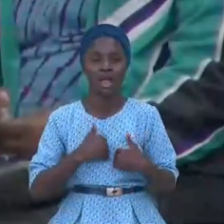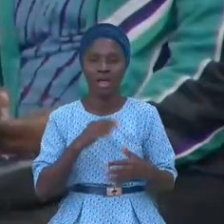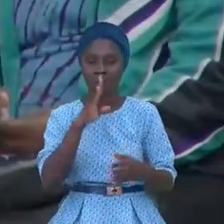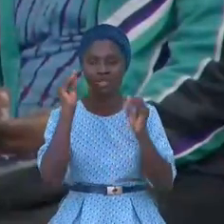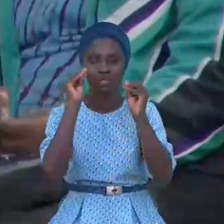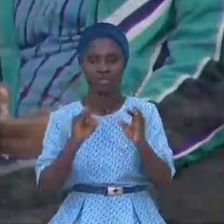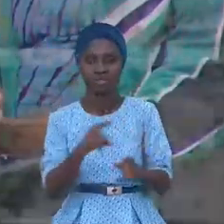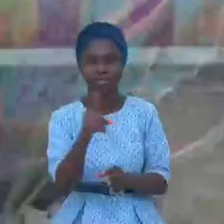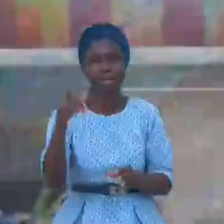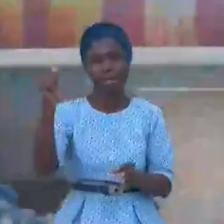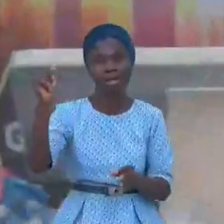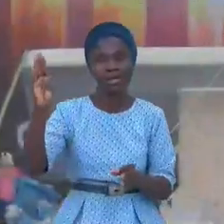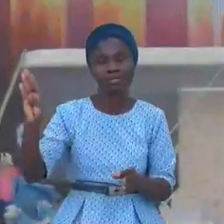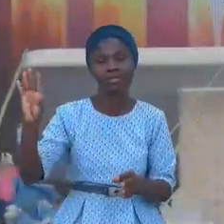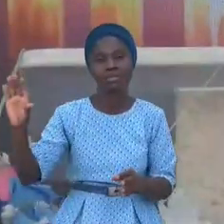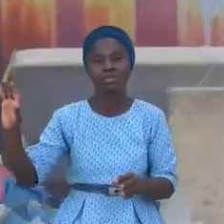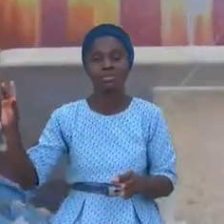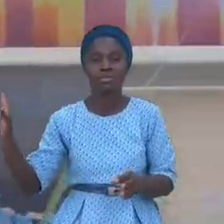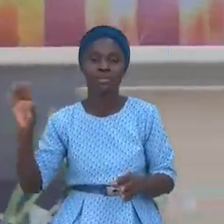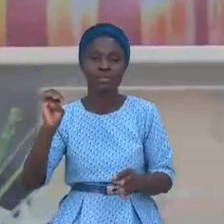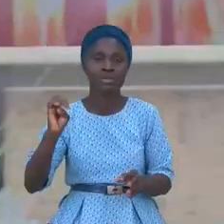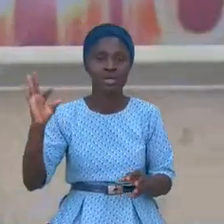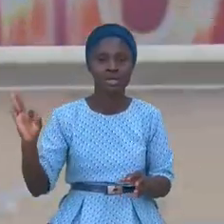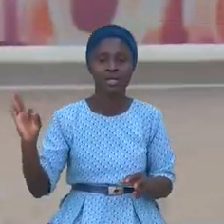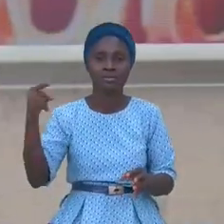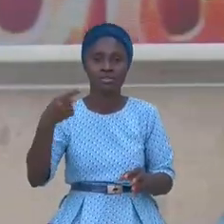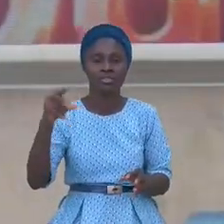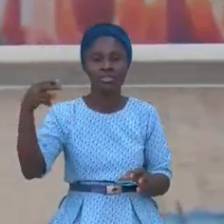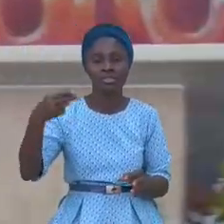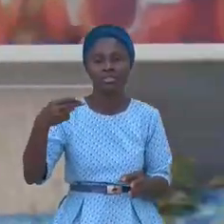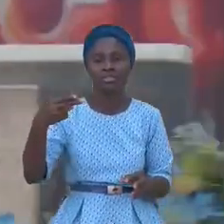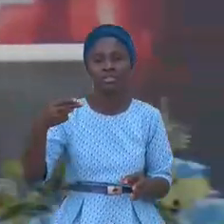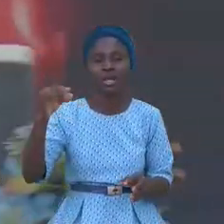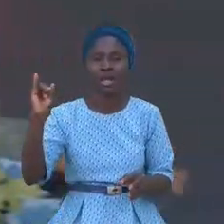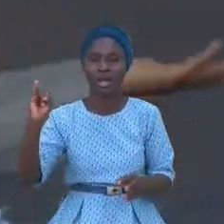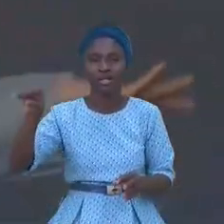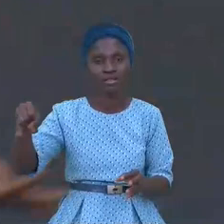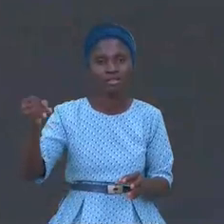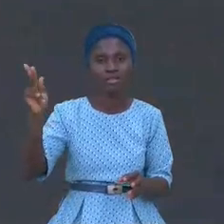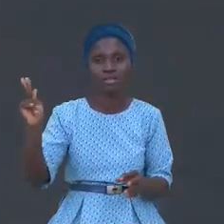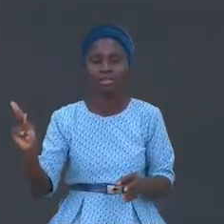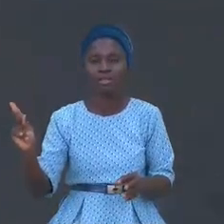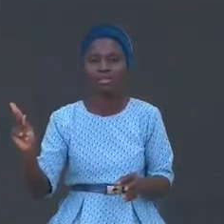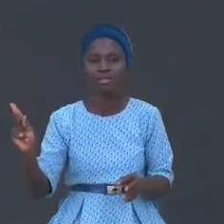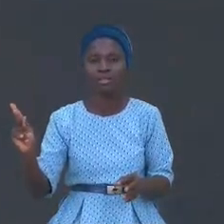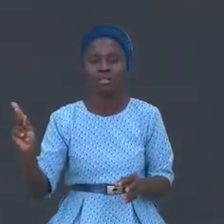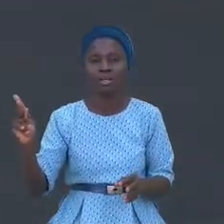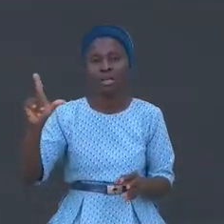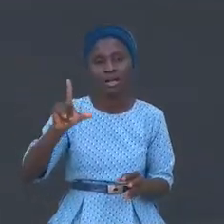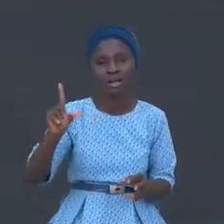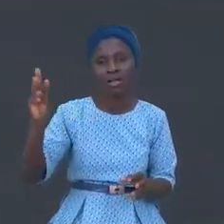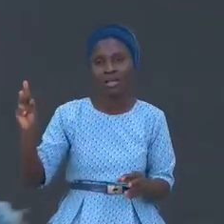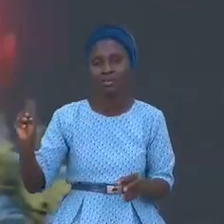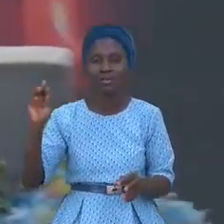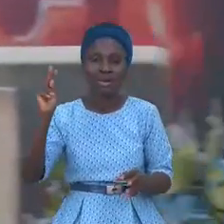Je suis en train de considérer A, B, C, D, E, F, G, H, I, J, K, L,